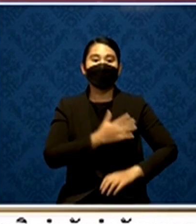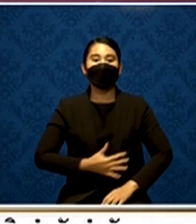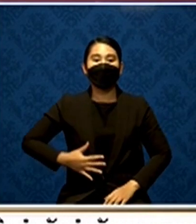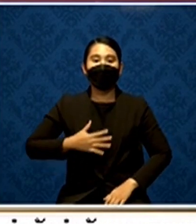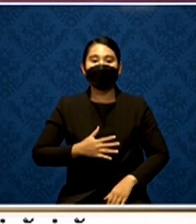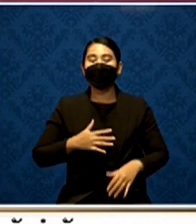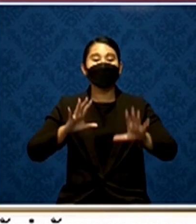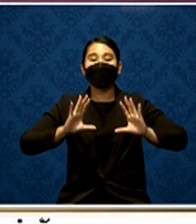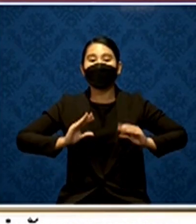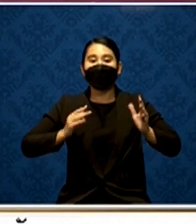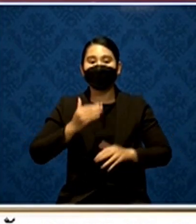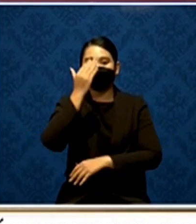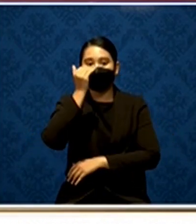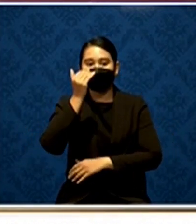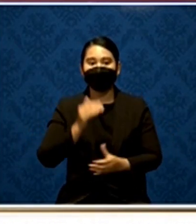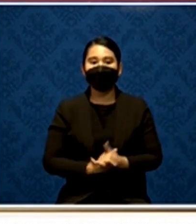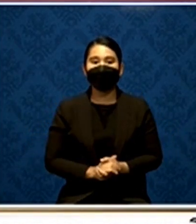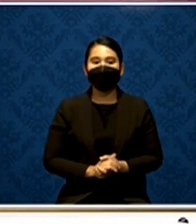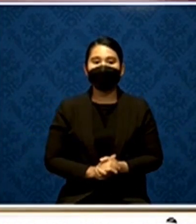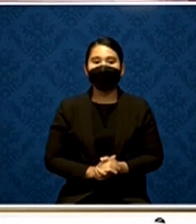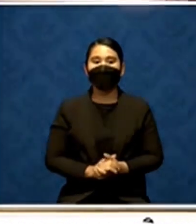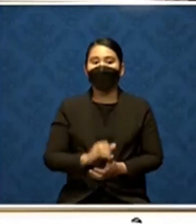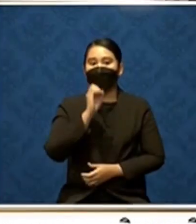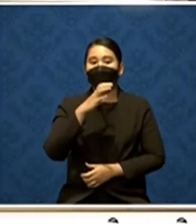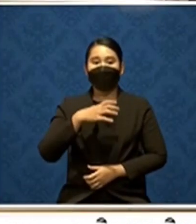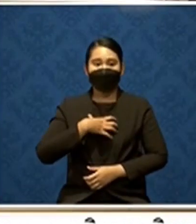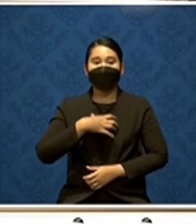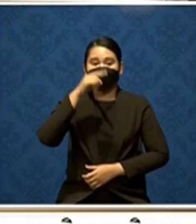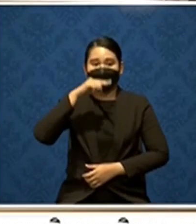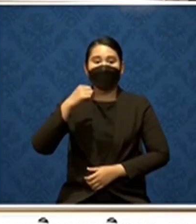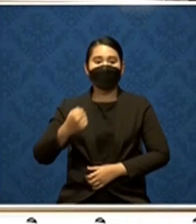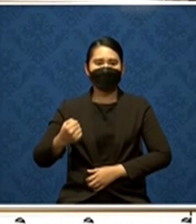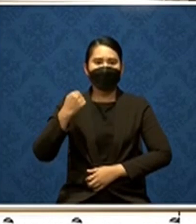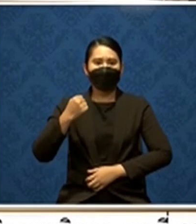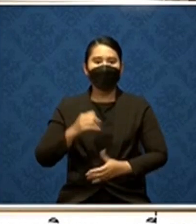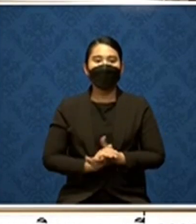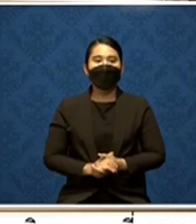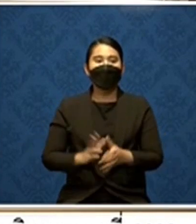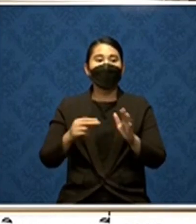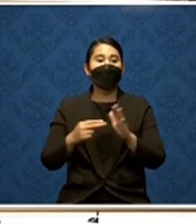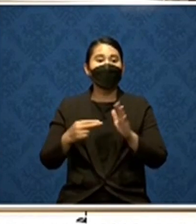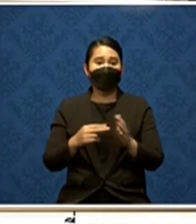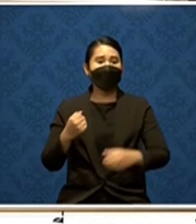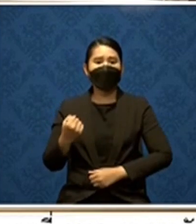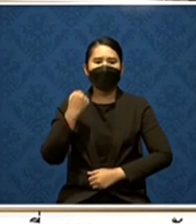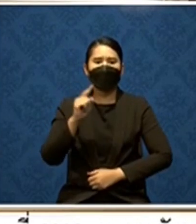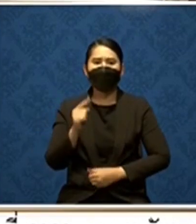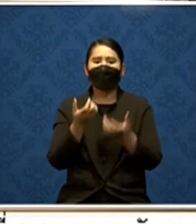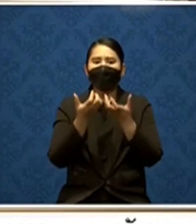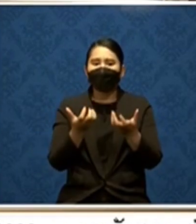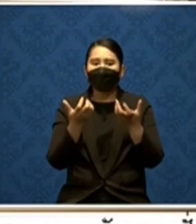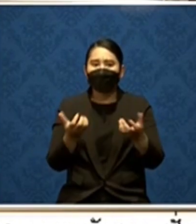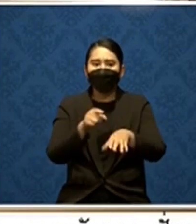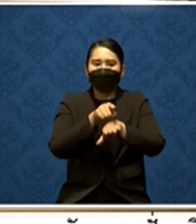งท่านบอกว่าท่านอยากสร้างความมั่นคงให้กับประเทศความมั่นคงกับประเทศไม่ได้เกี่ยวกับการที่เราจะต้องมีอุปกรณ์หรือว่